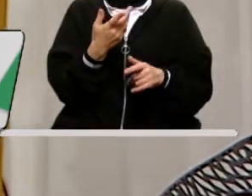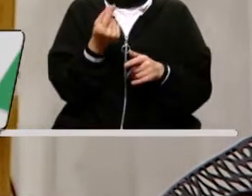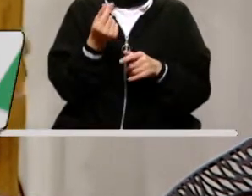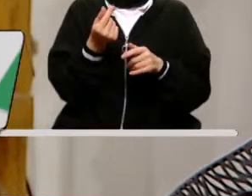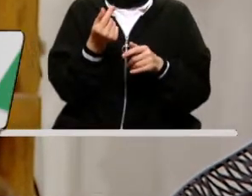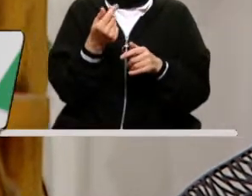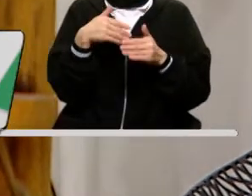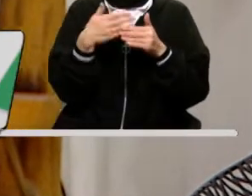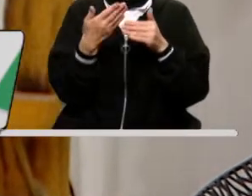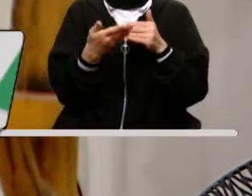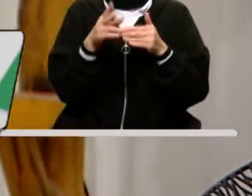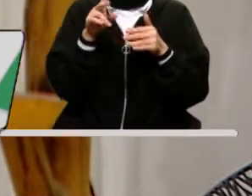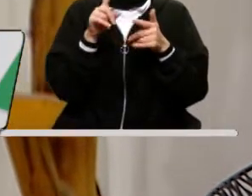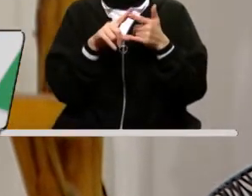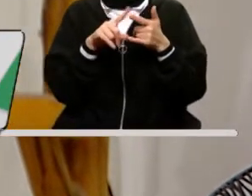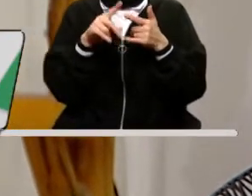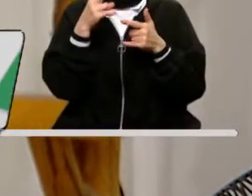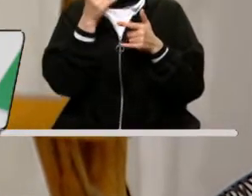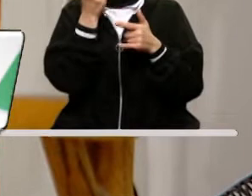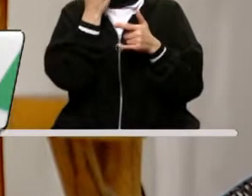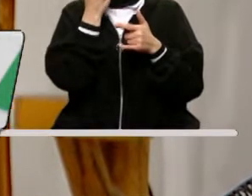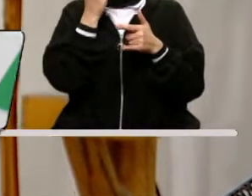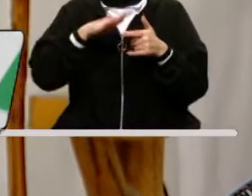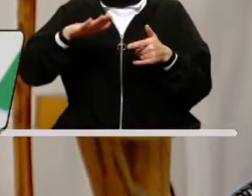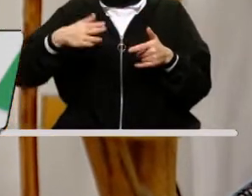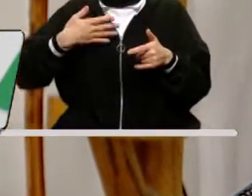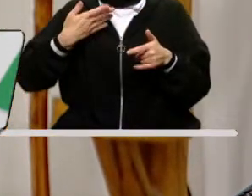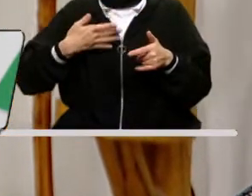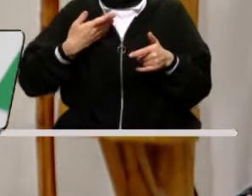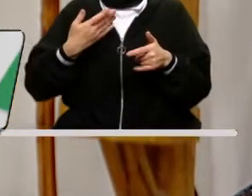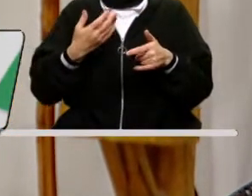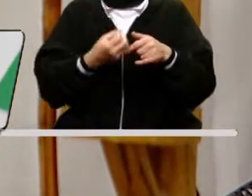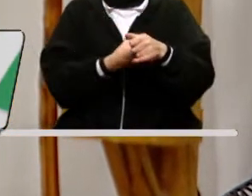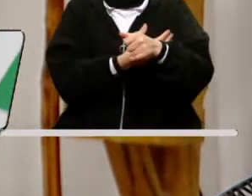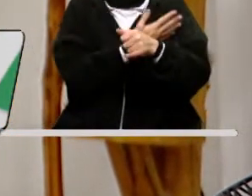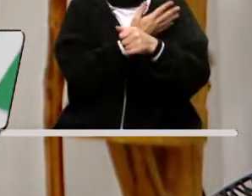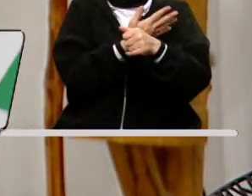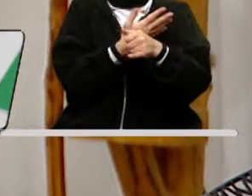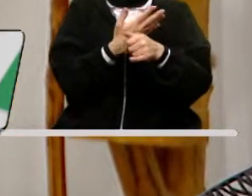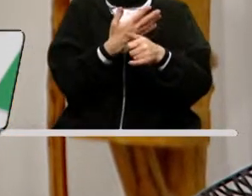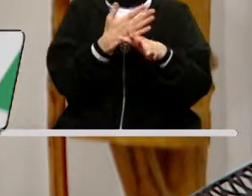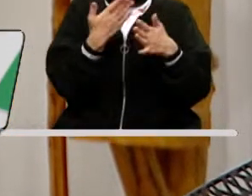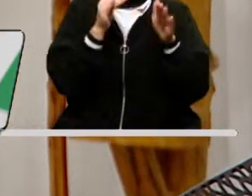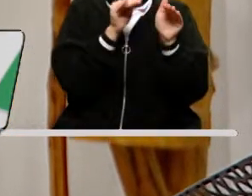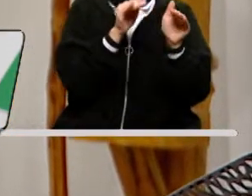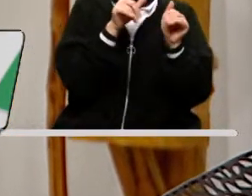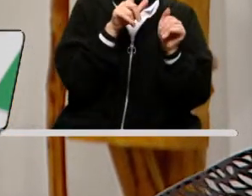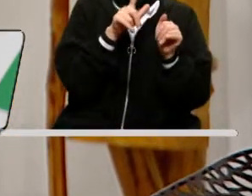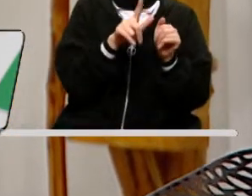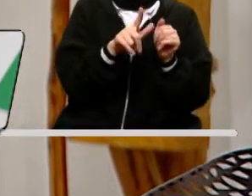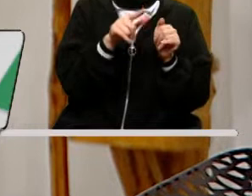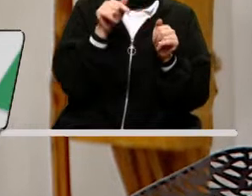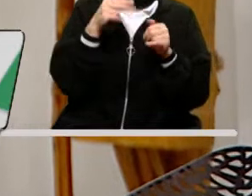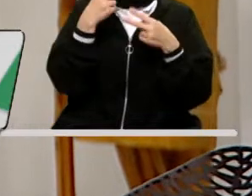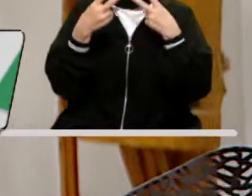ikinci konumuz da bu arada sizin de değindiniz. Bizde çocuklarda merak duygusunun nasıl geliştirilebileceğini, desteklenebileceğini konuşacağız sizin ardınızdan. Siz de